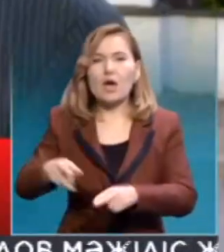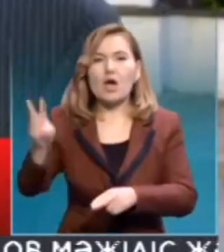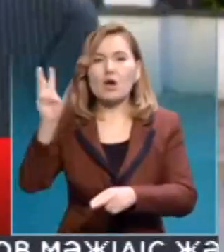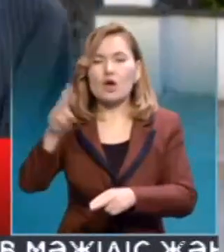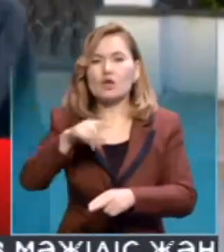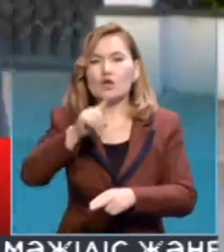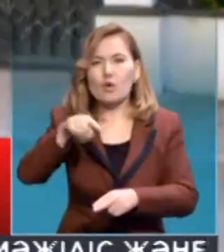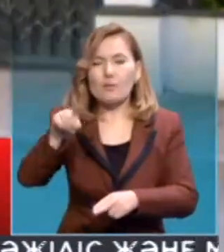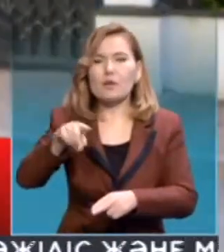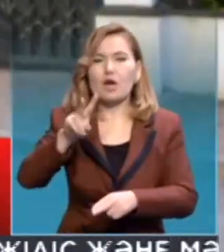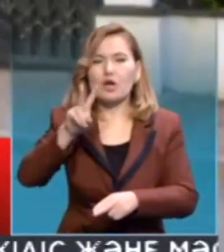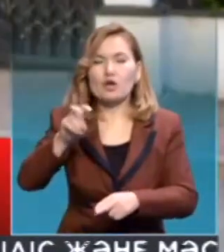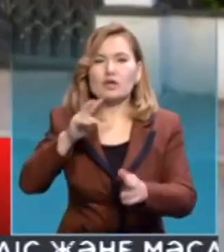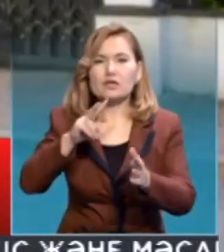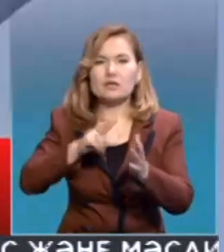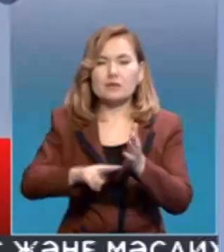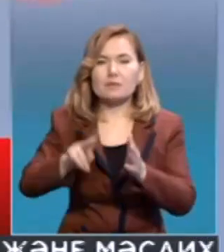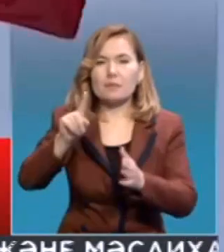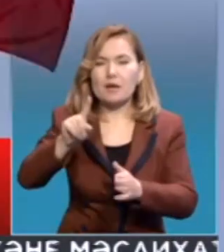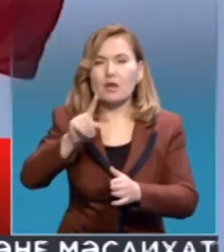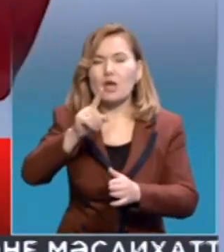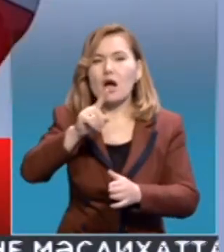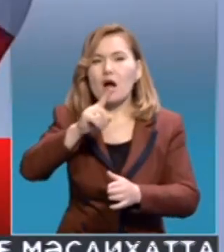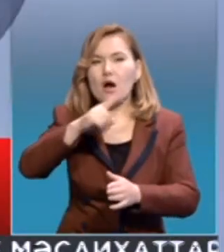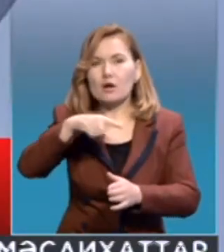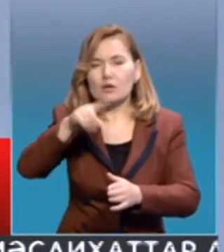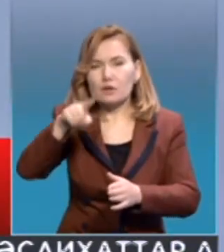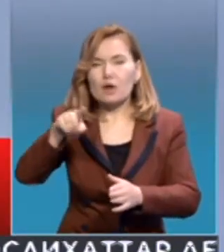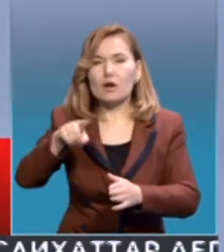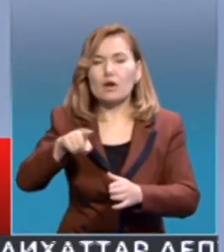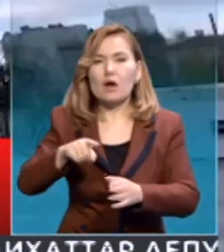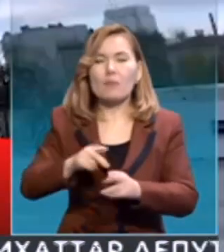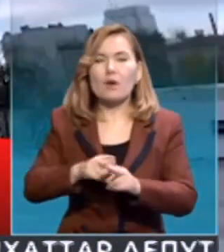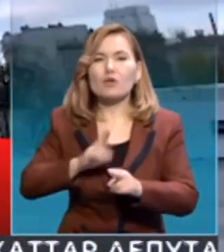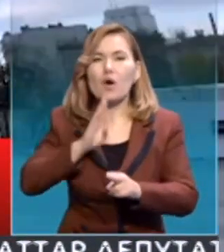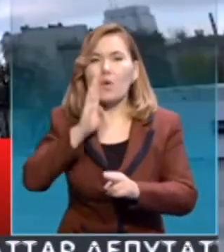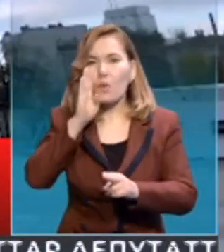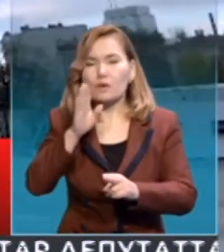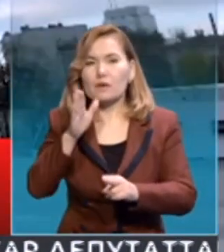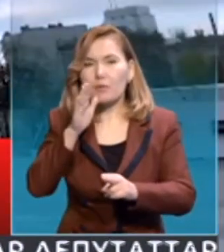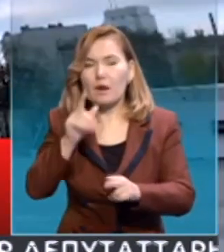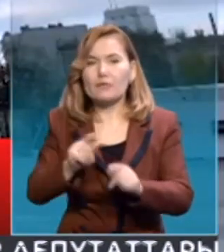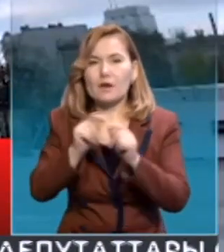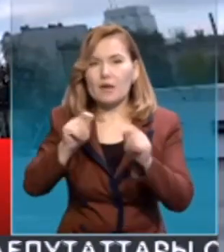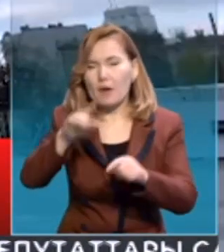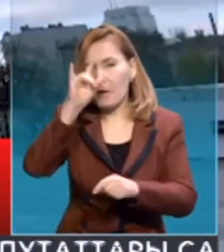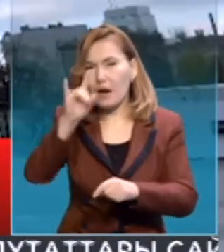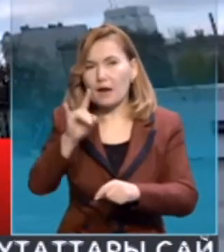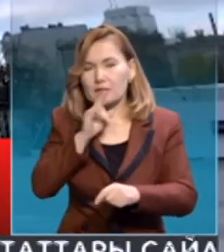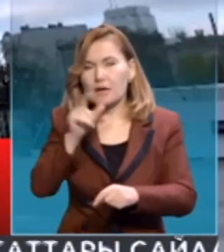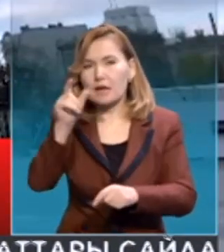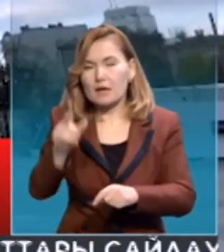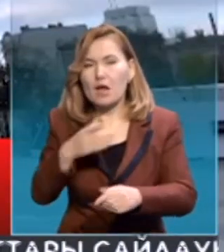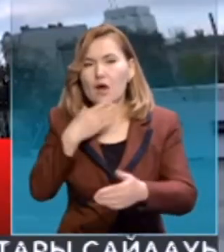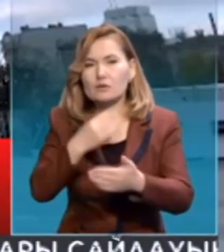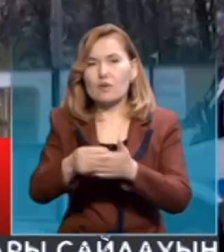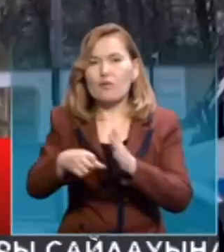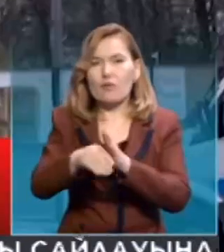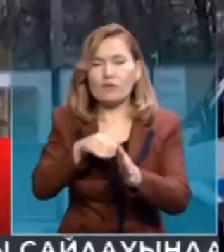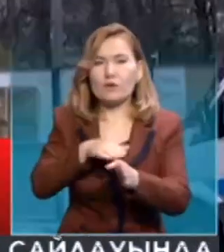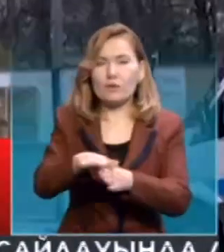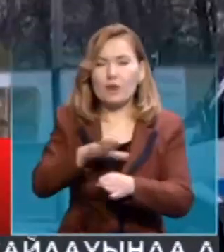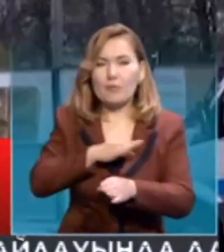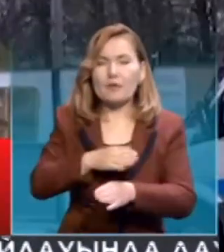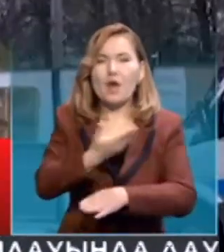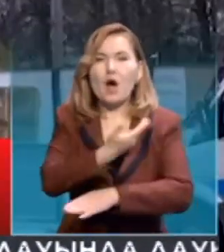нөмірі 271-ші сайлау учаскесі жаңа ғана, яғни таңғы 7-де жұмысын бастады. Қазақстан азаматы ретінде мен де өз таңдауымды жасадым.